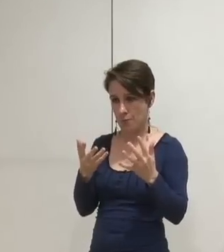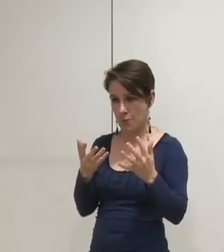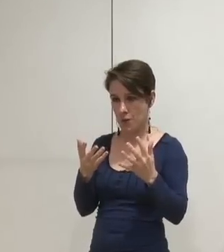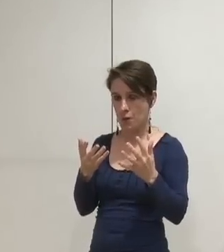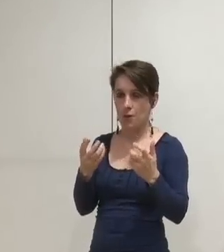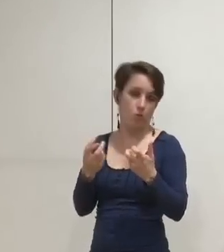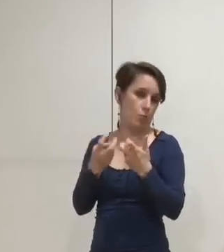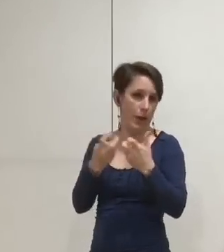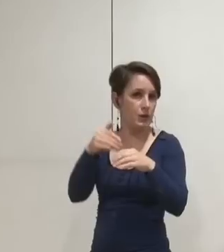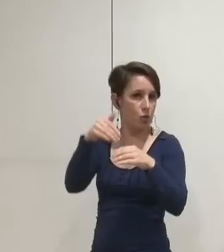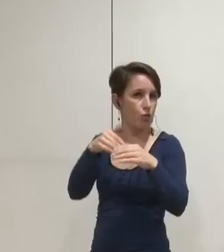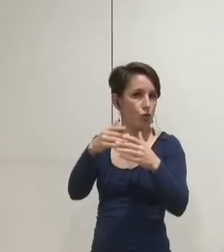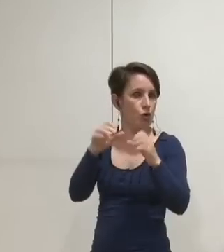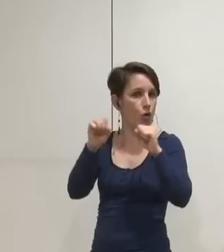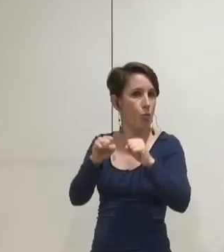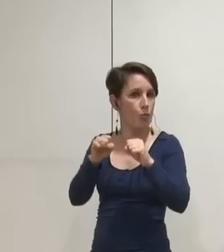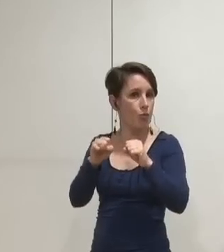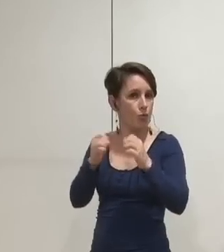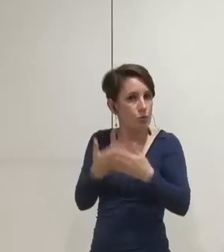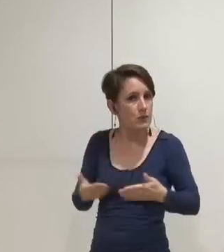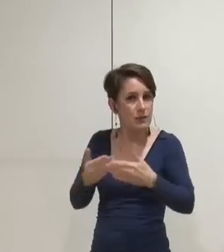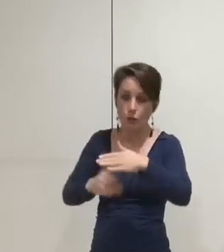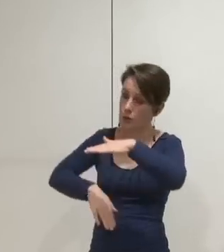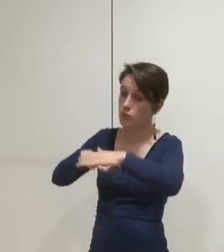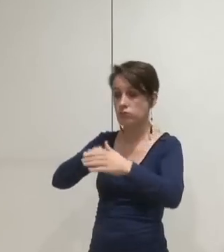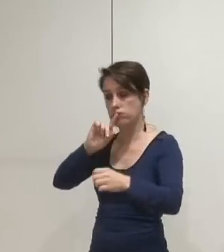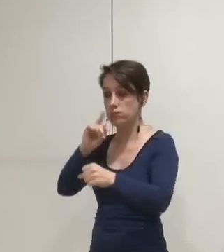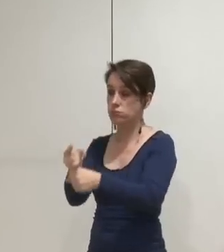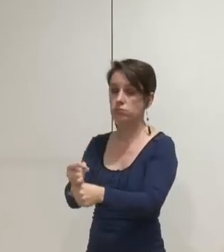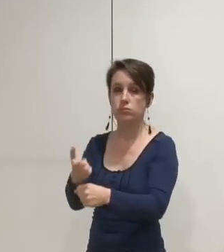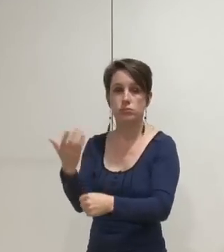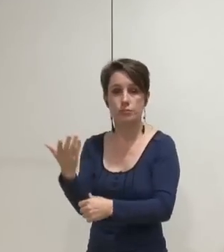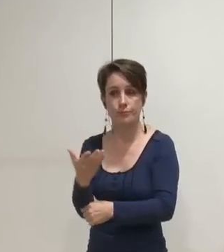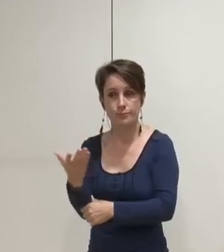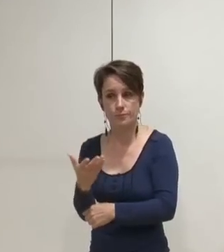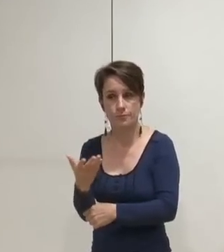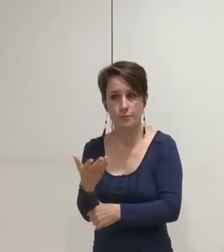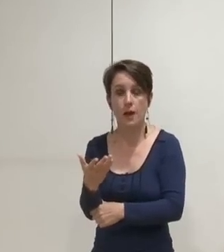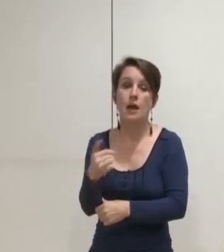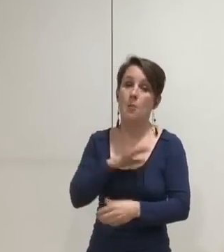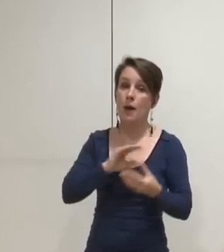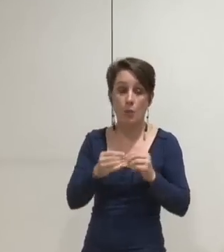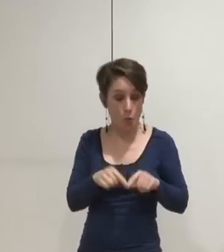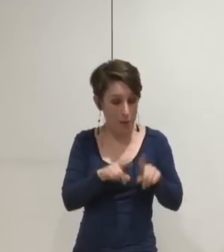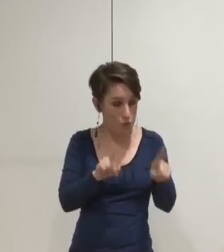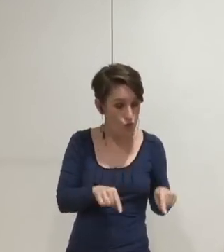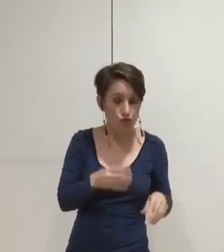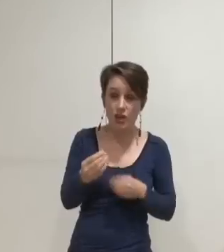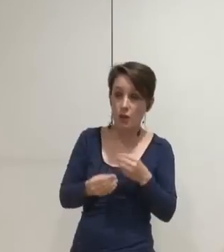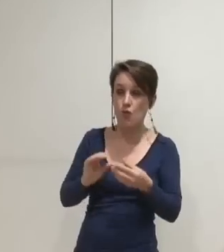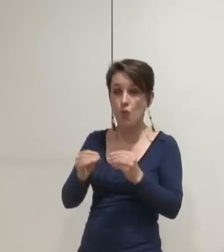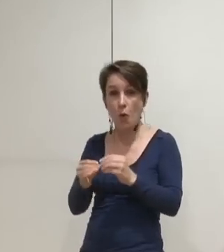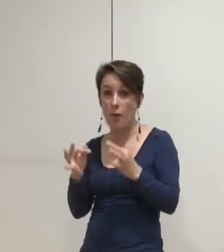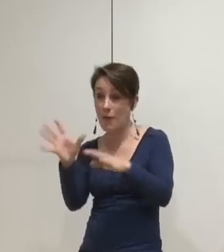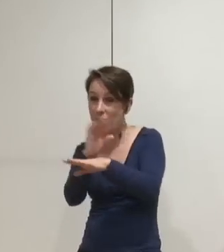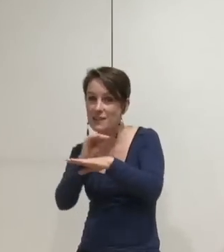on retrouve dans ces limitations notamment celle-ci lié à des raisons budgétaires ou à des raisons relatives à la